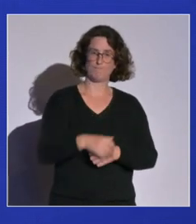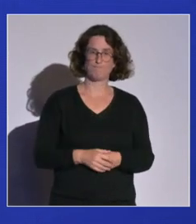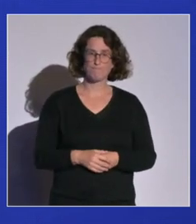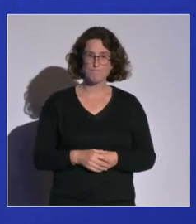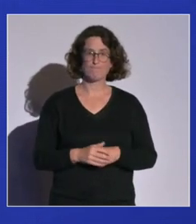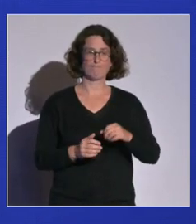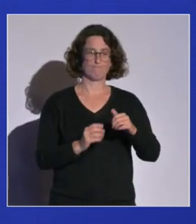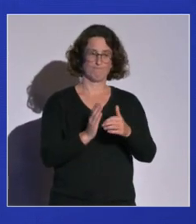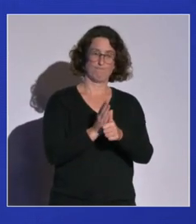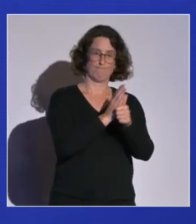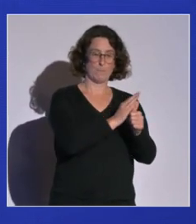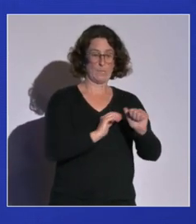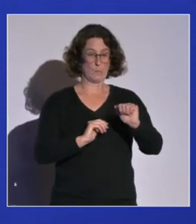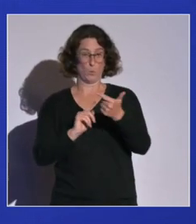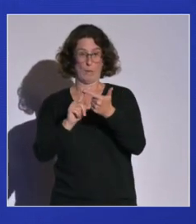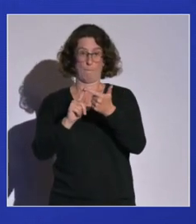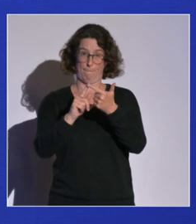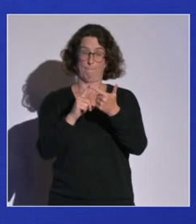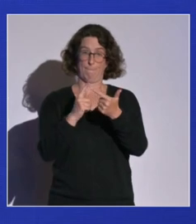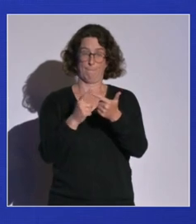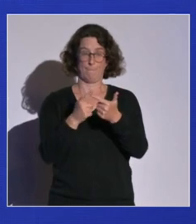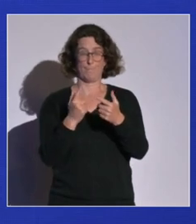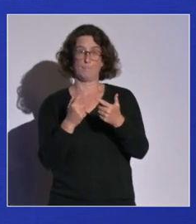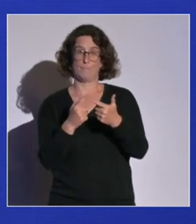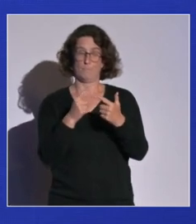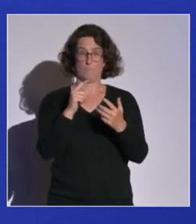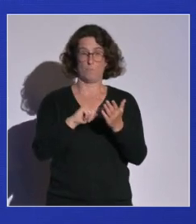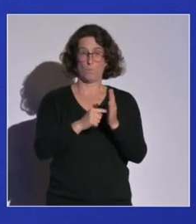Notre stratégie de développement durable.